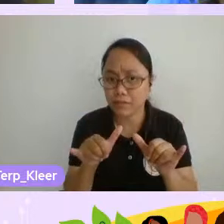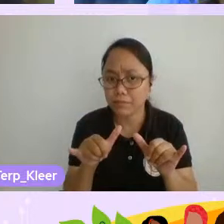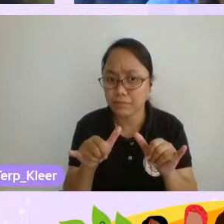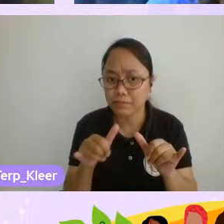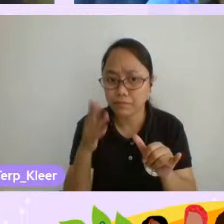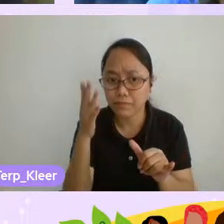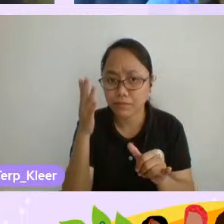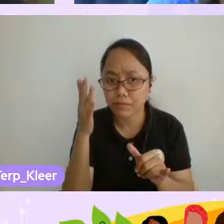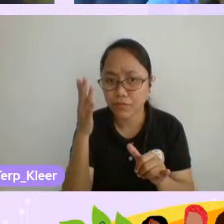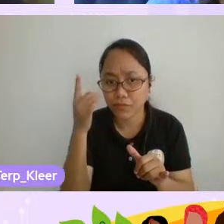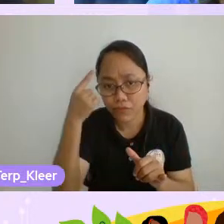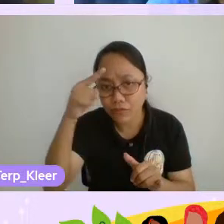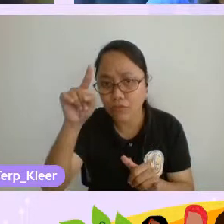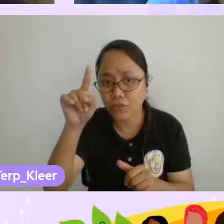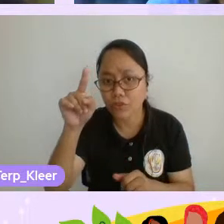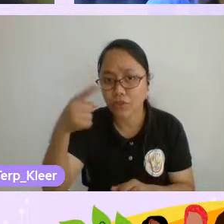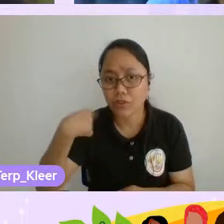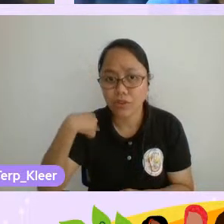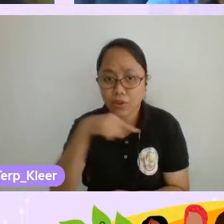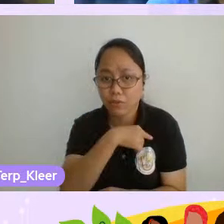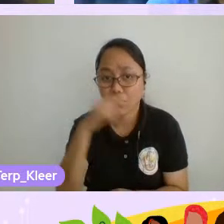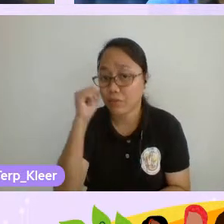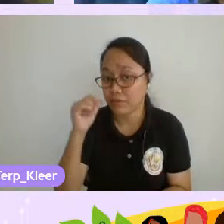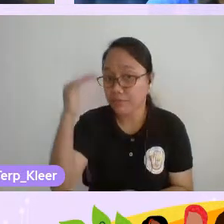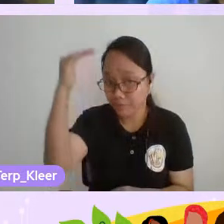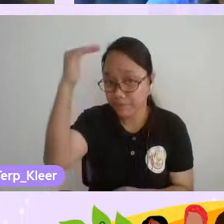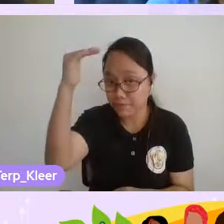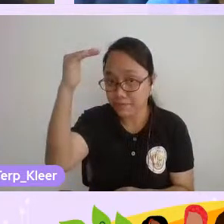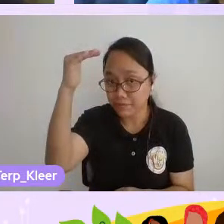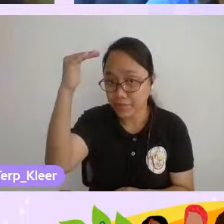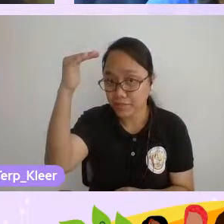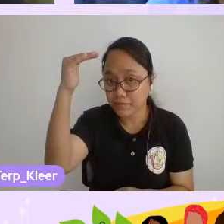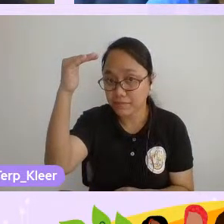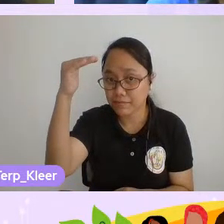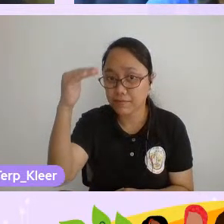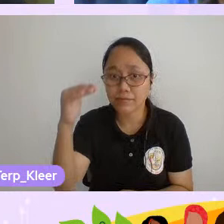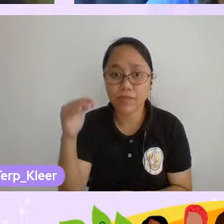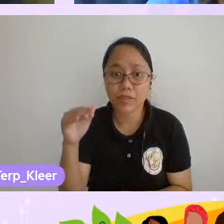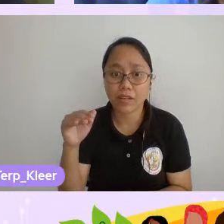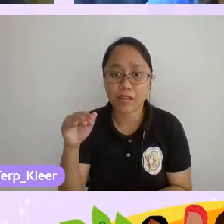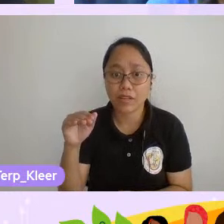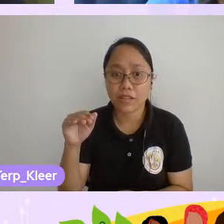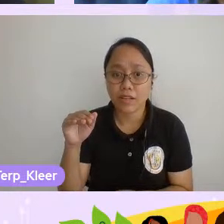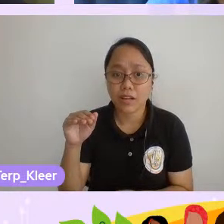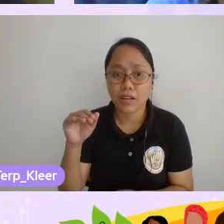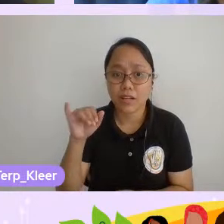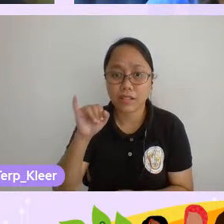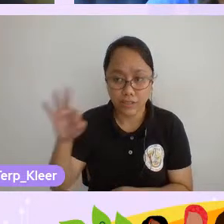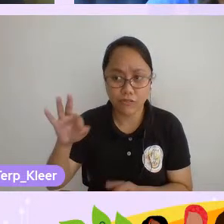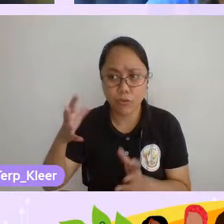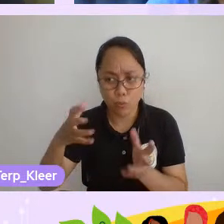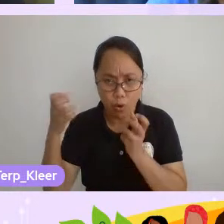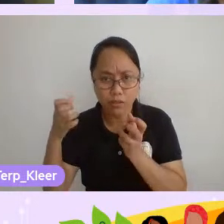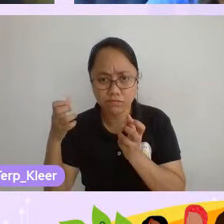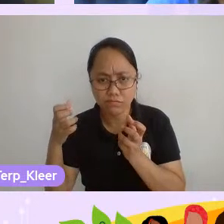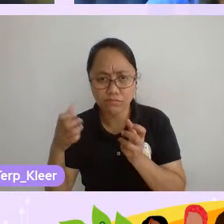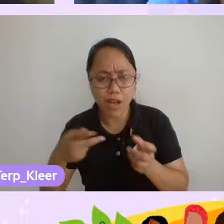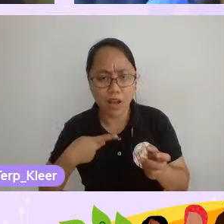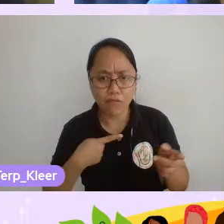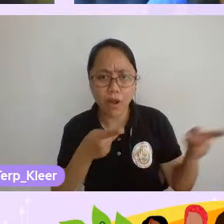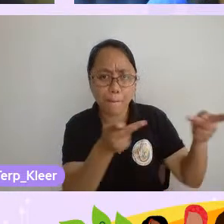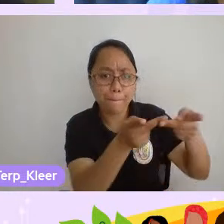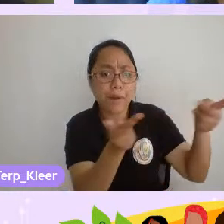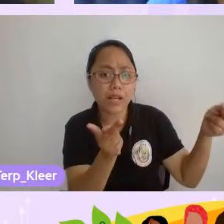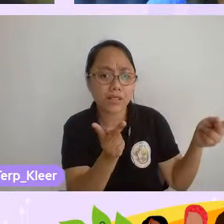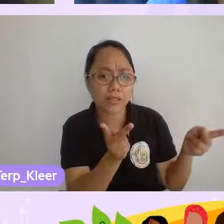sa atin pong mga kababaihan. So, meron po tayong mga designated places kung